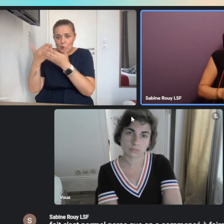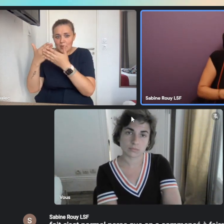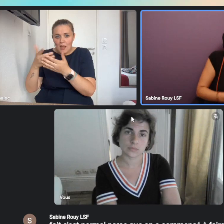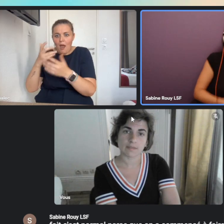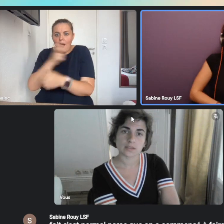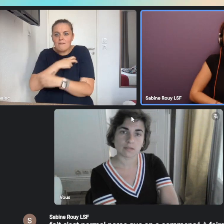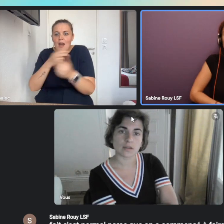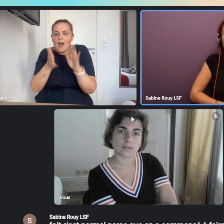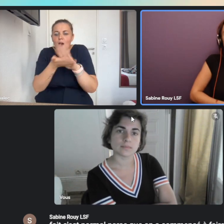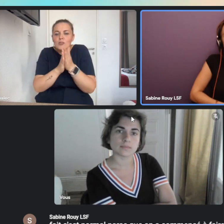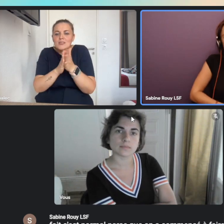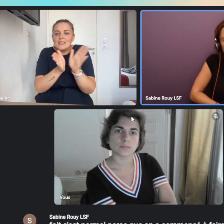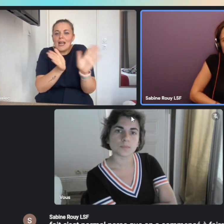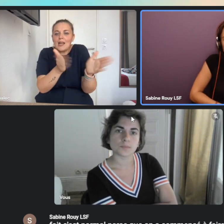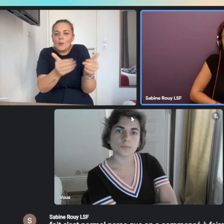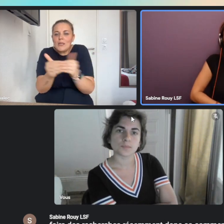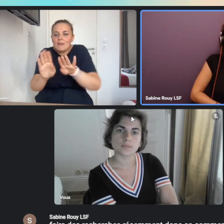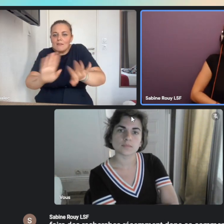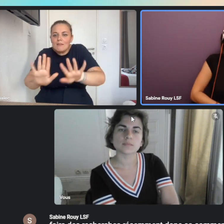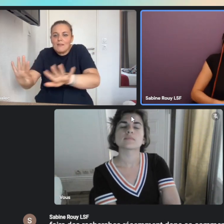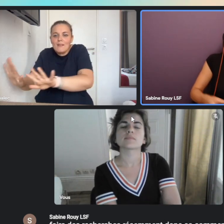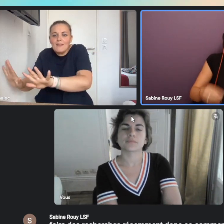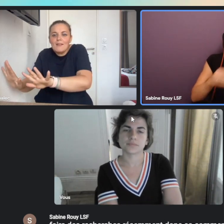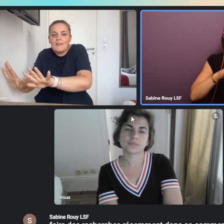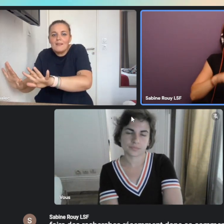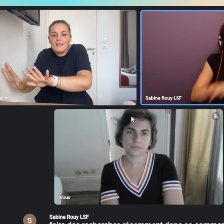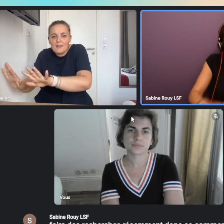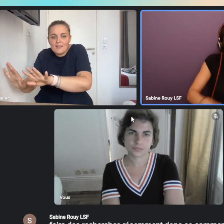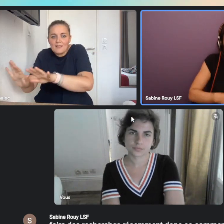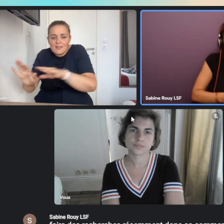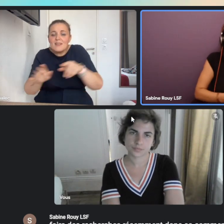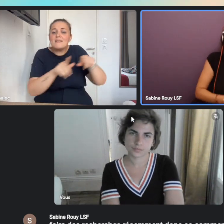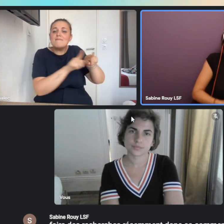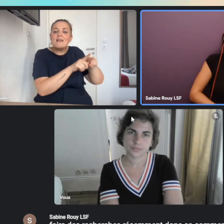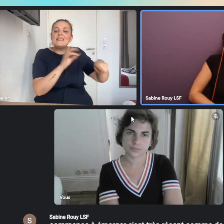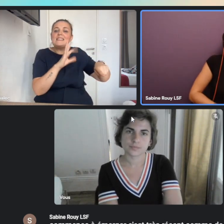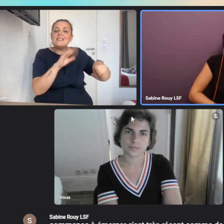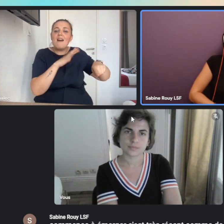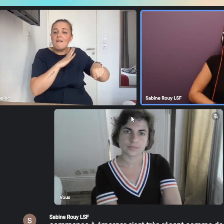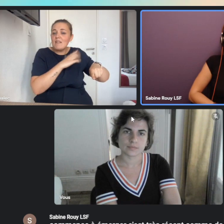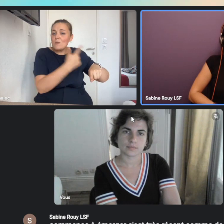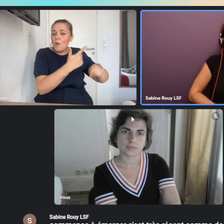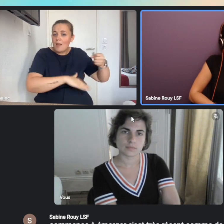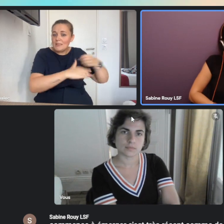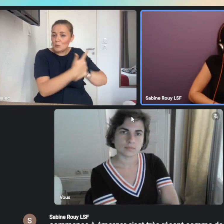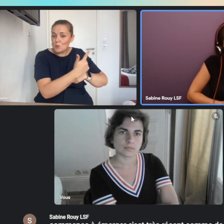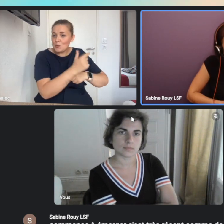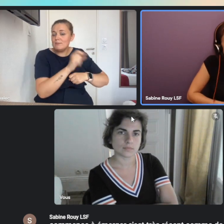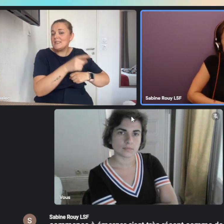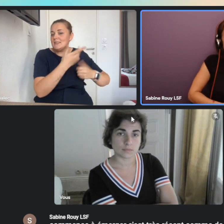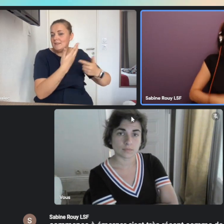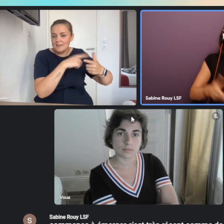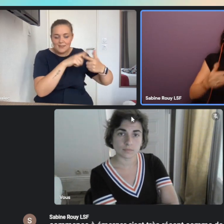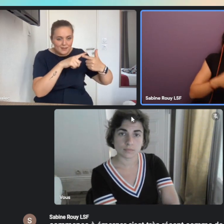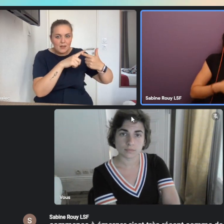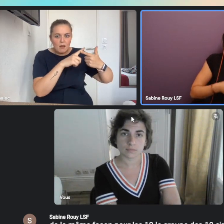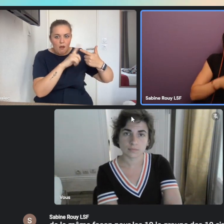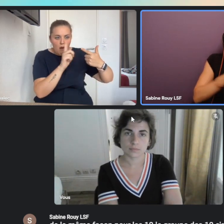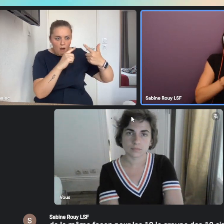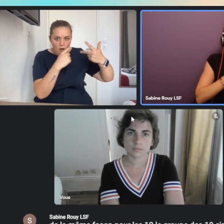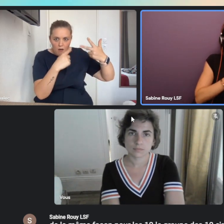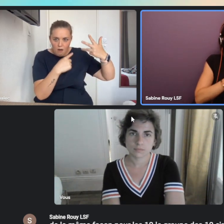années 2000 à peu près. On a commencé à étudier ce qu'il en est, à faire des catégories. De la même façon pour les TCA, au départ, on était